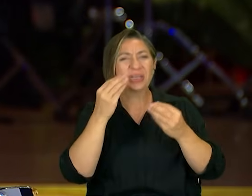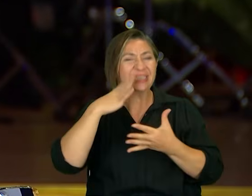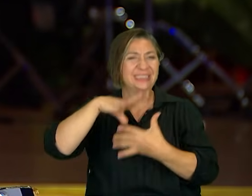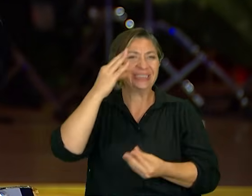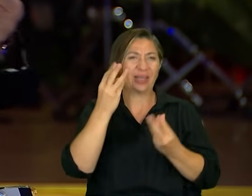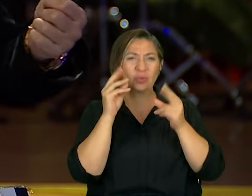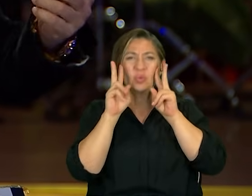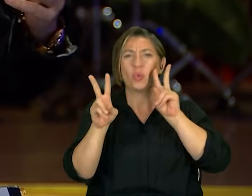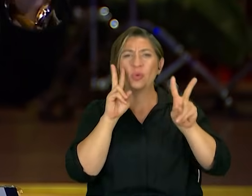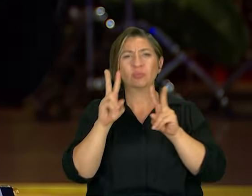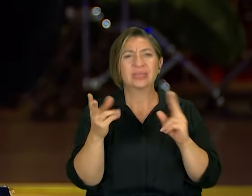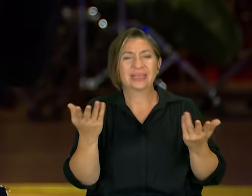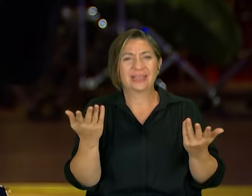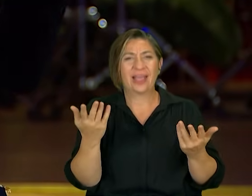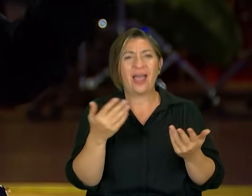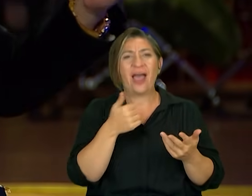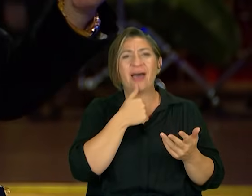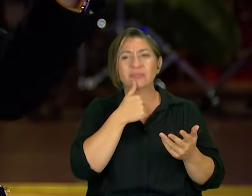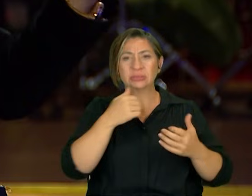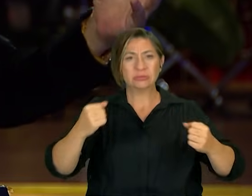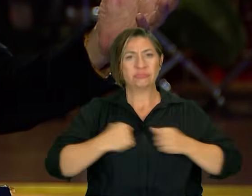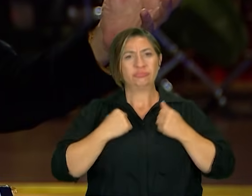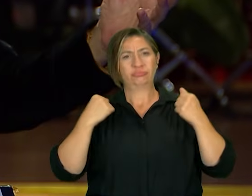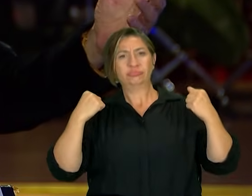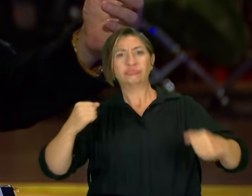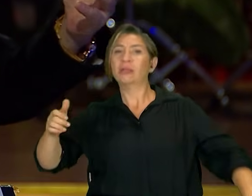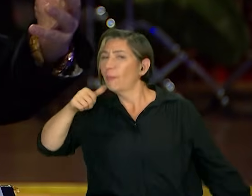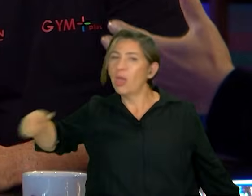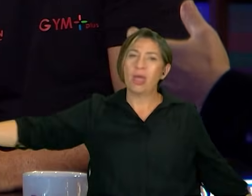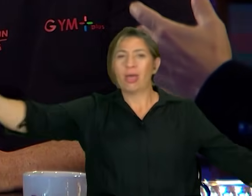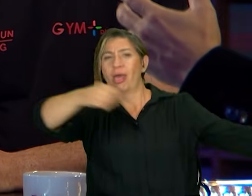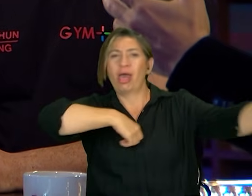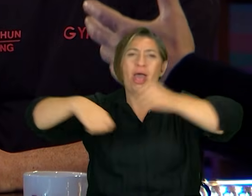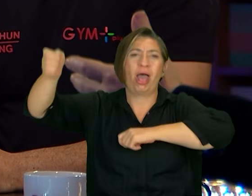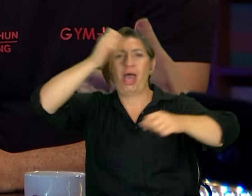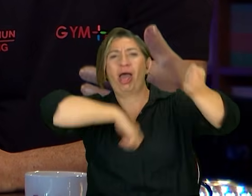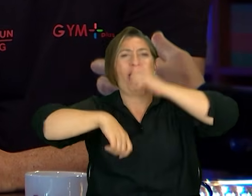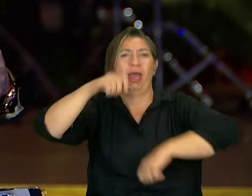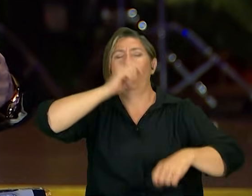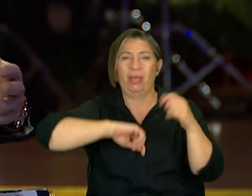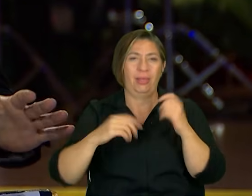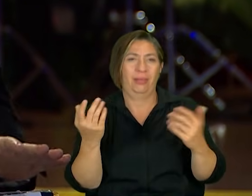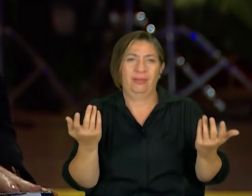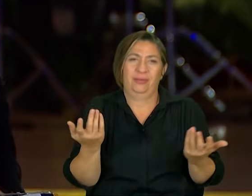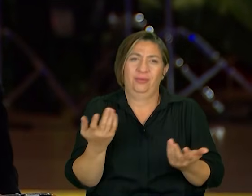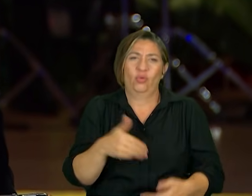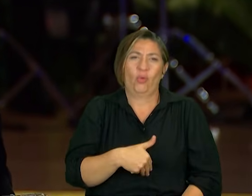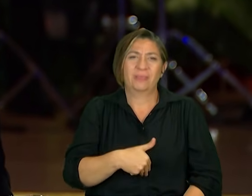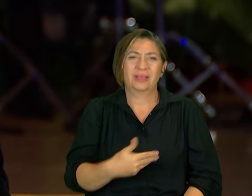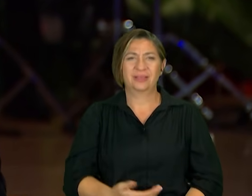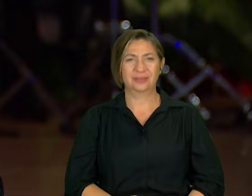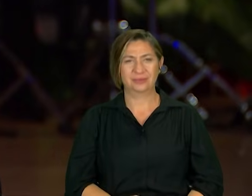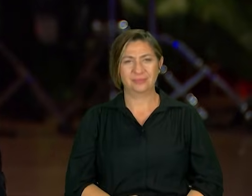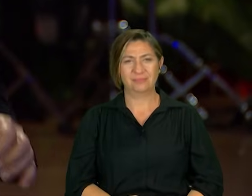insan görüyorum ki yani adamın bir cüssesine, bir tipine bakıyorsun, ondan sonra kavga ediş stiline bakıyorsun, vallahi komik